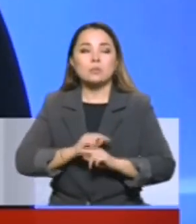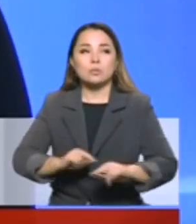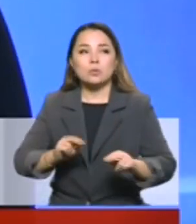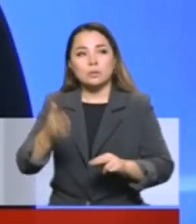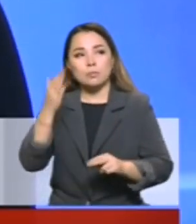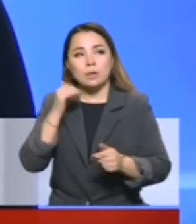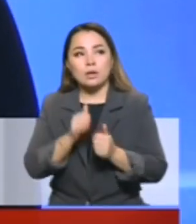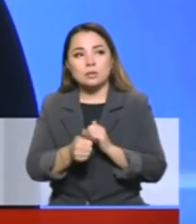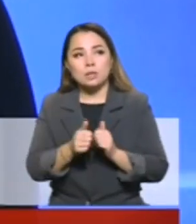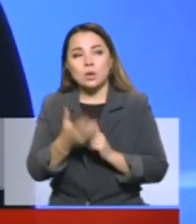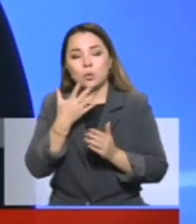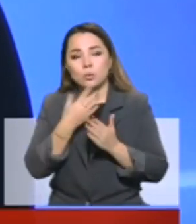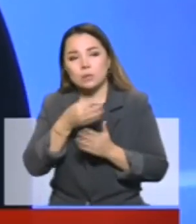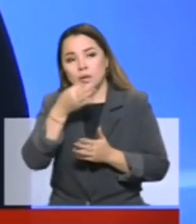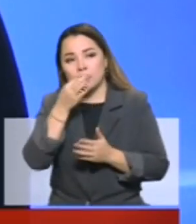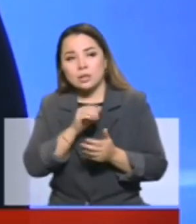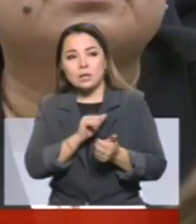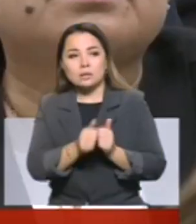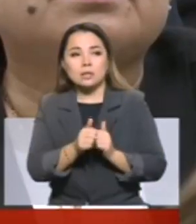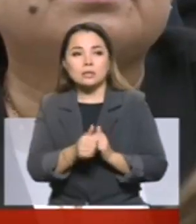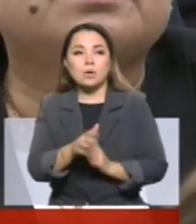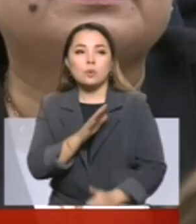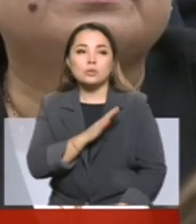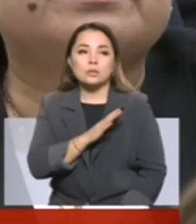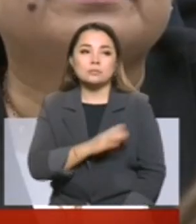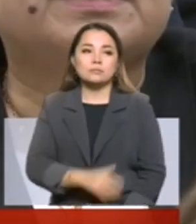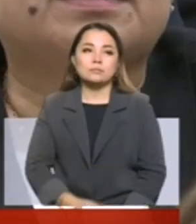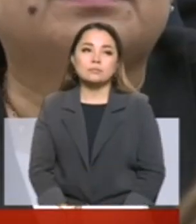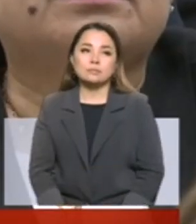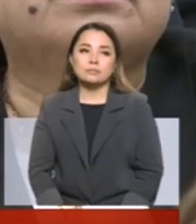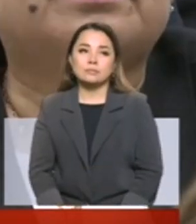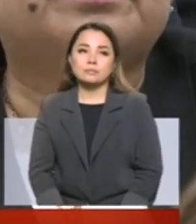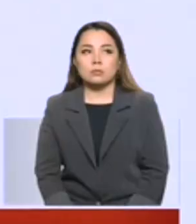пікір алмасып, өз тәжірибелерімен бөлісті.